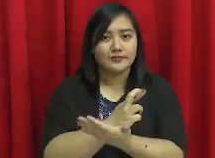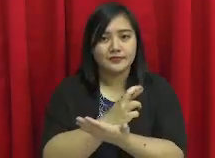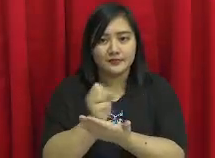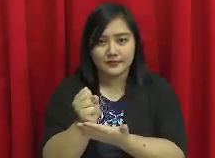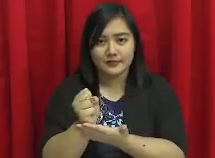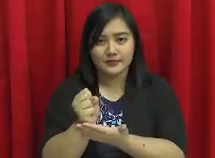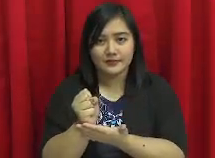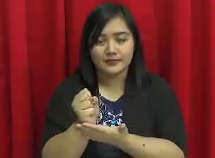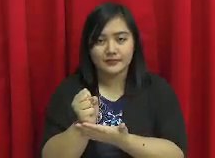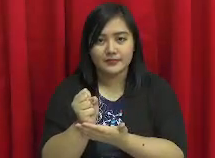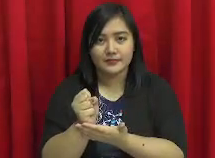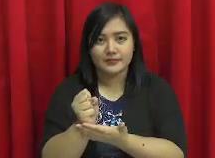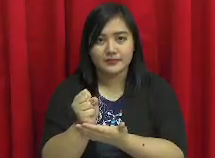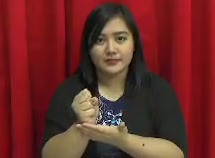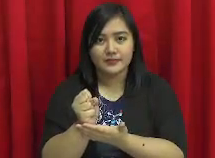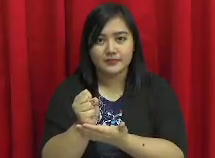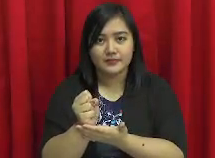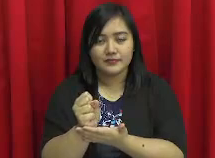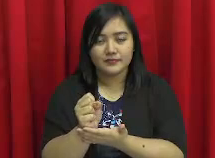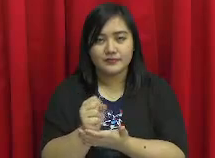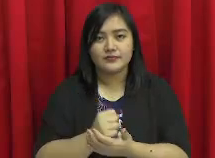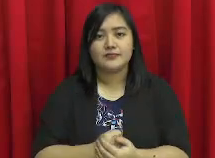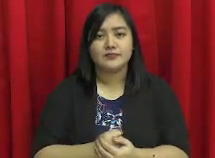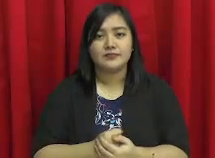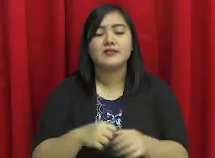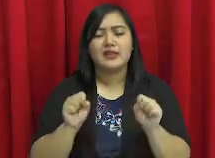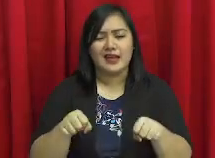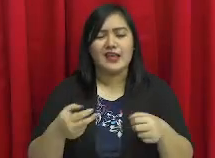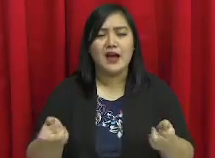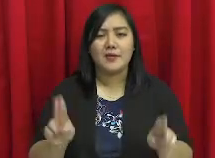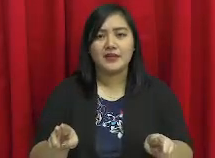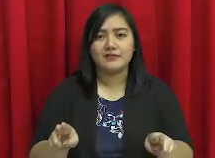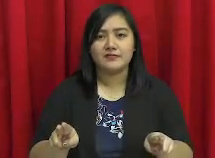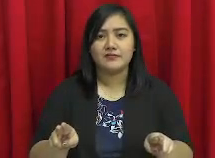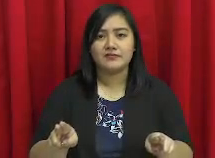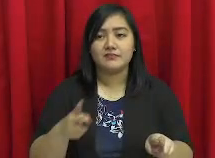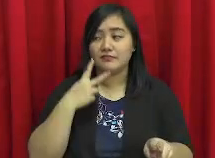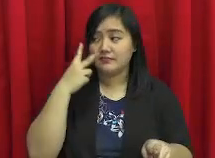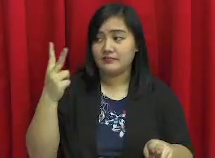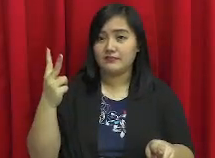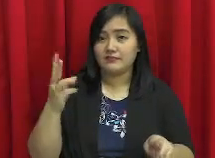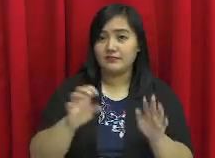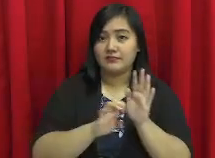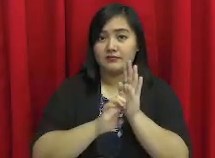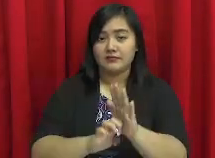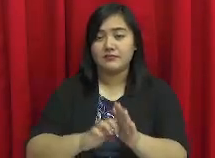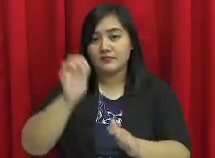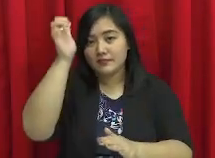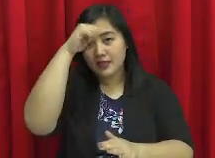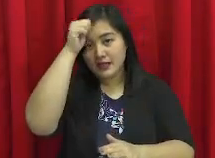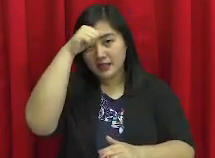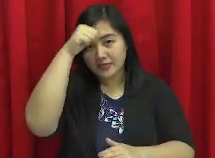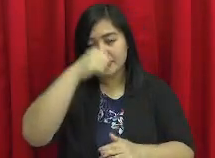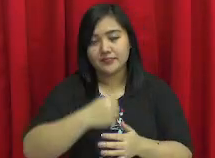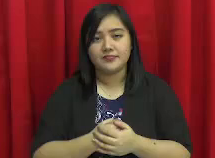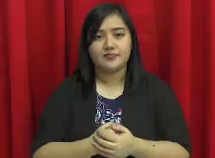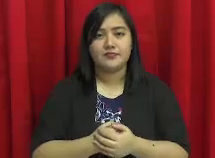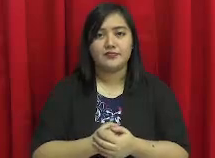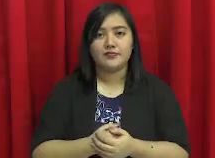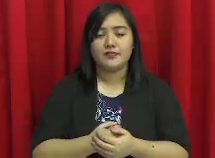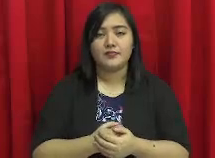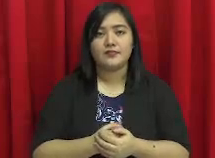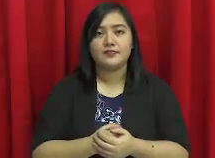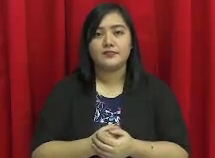Bakit? May possibility mangyari na sinasabi ko. Nangyari kay Adan. Bakit ganun na lang kagad na sinabi ng Biblia? And